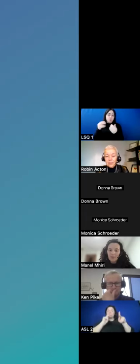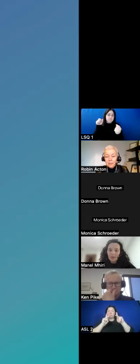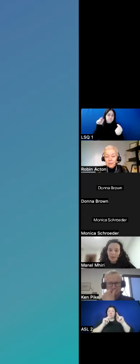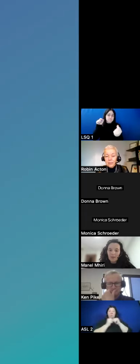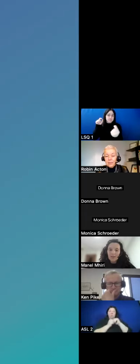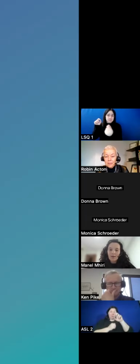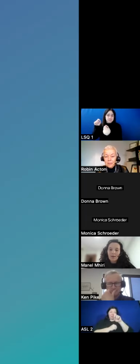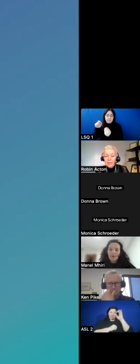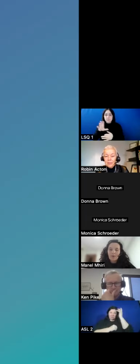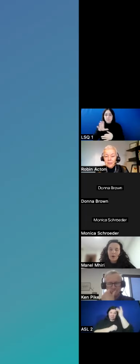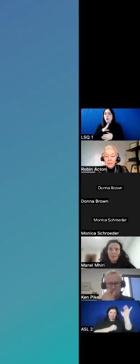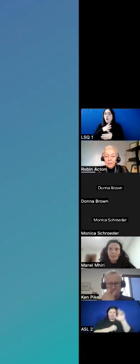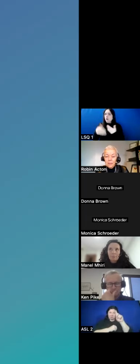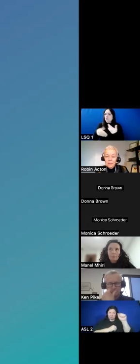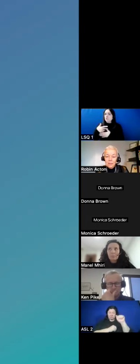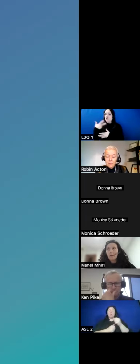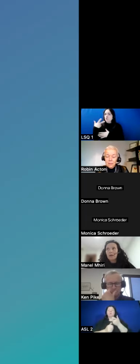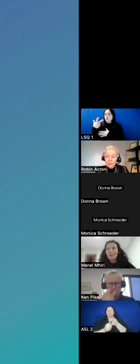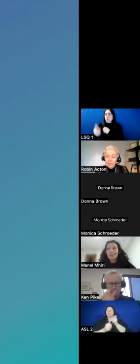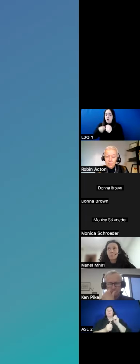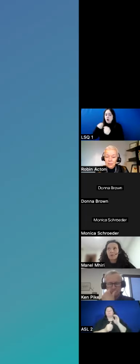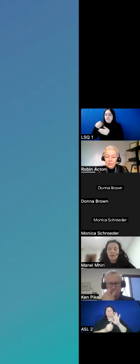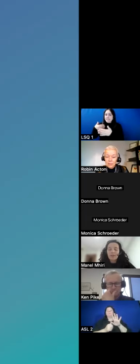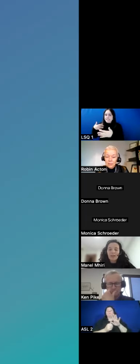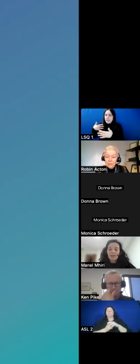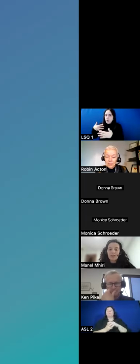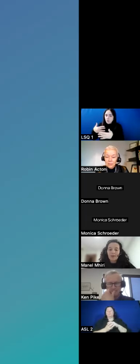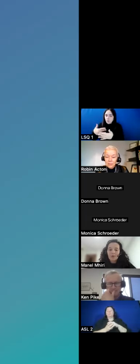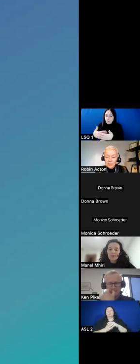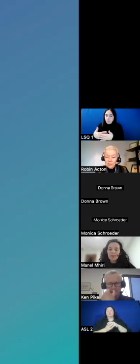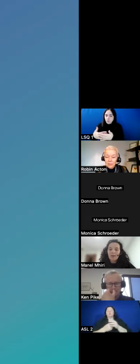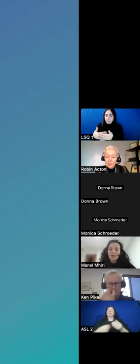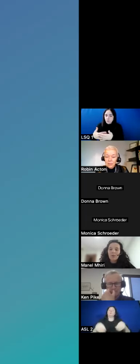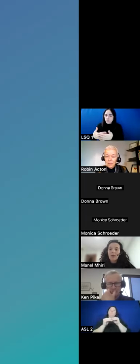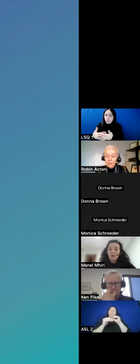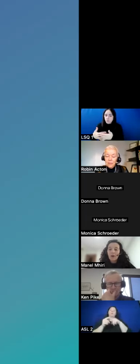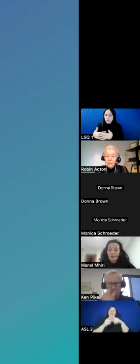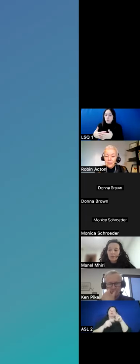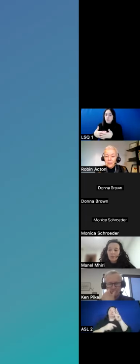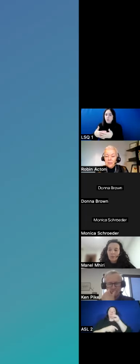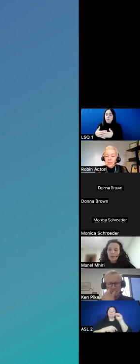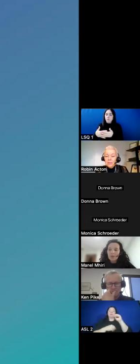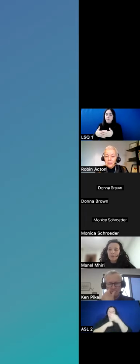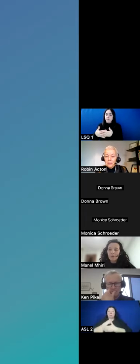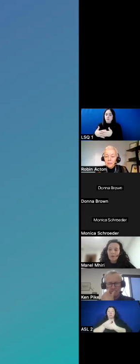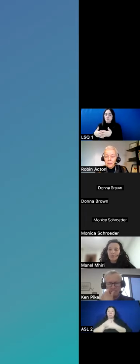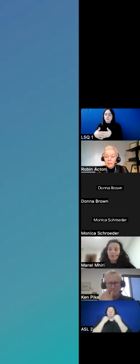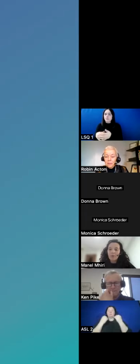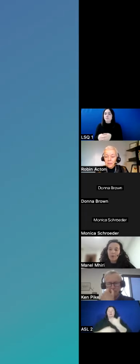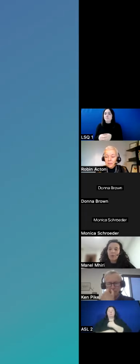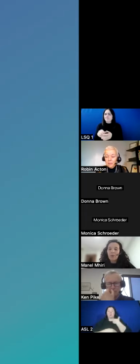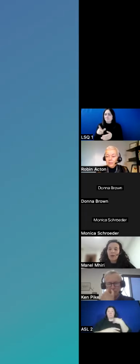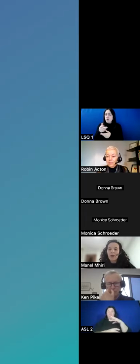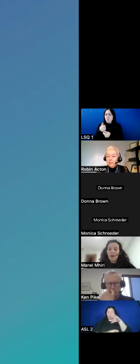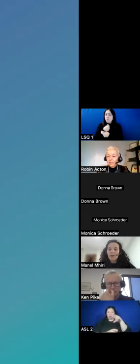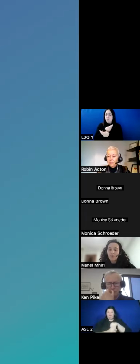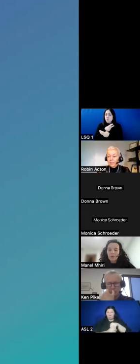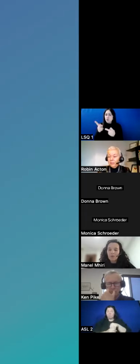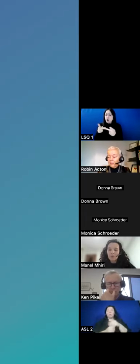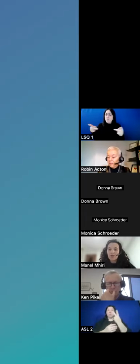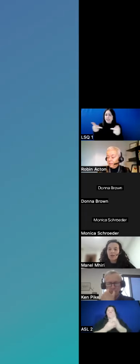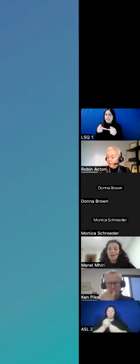Il y a eu des consultations avec les personnes ayant des déficiences intellectuelles de plus de 60 pays, je pense. On a eu beaucoup de membres qui